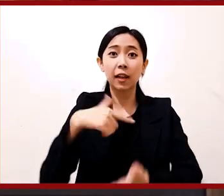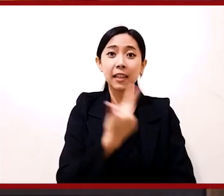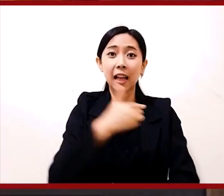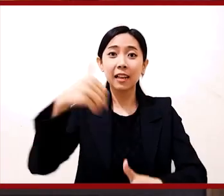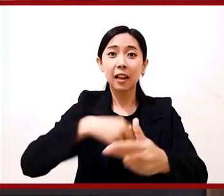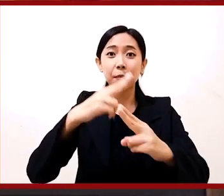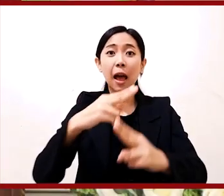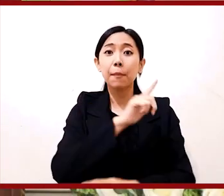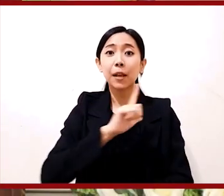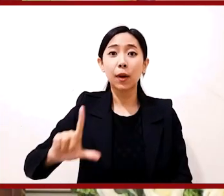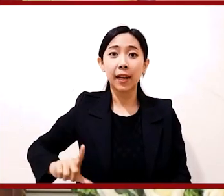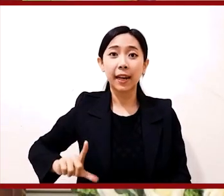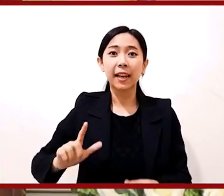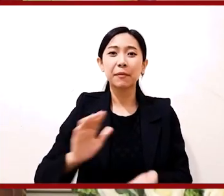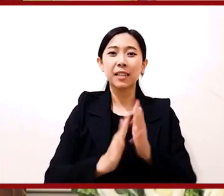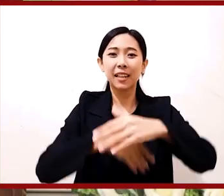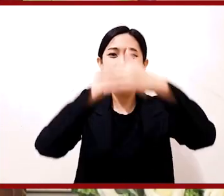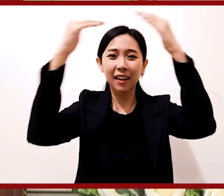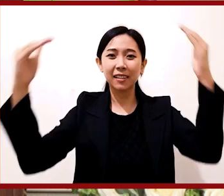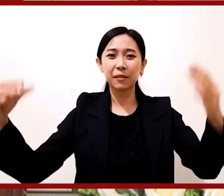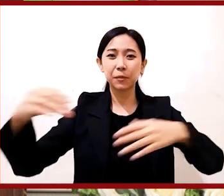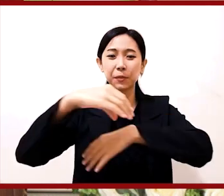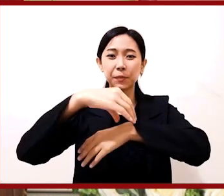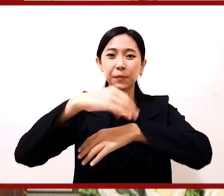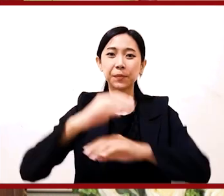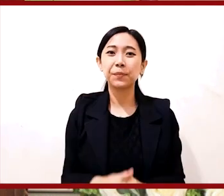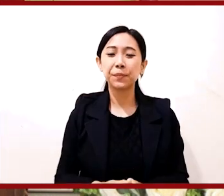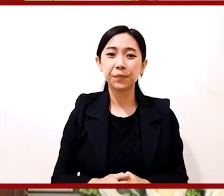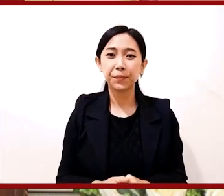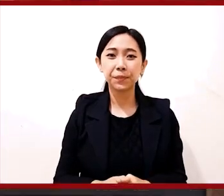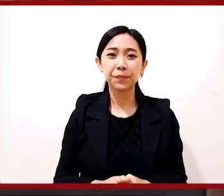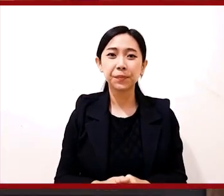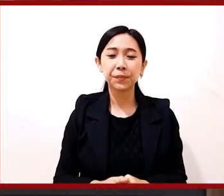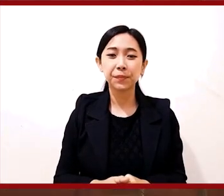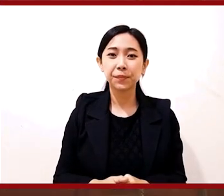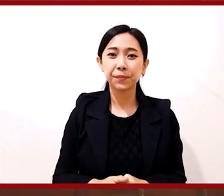Pertolongan kita adalah di dalam nama Tuhan yang menjadikan langit dan bumi.